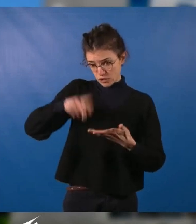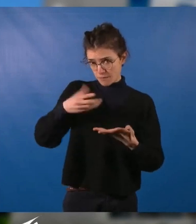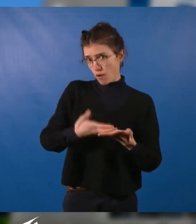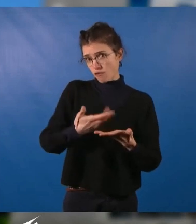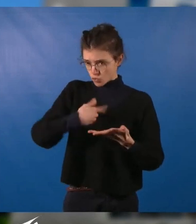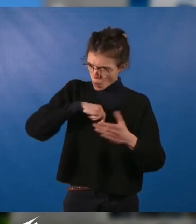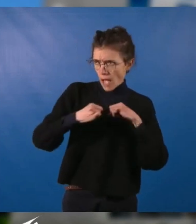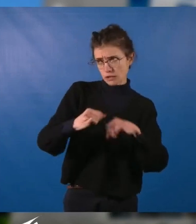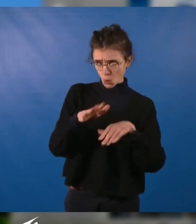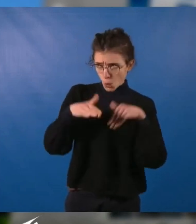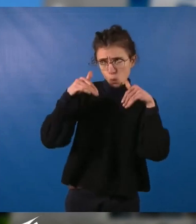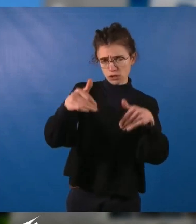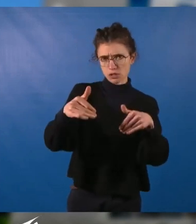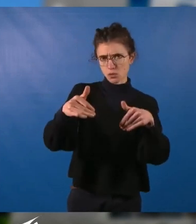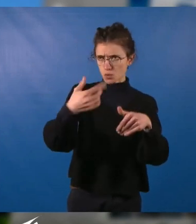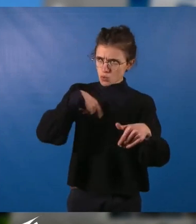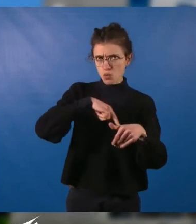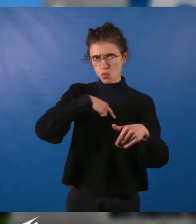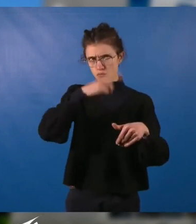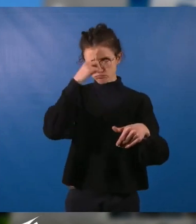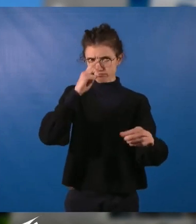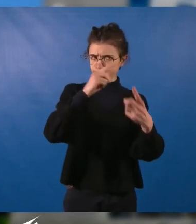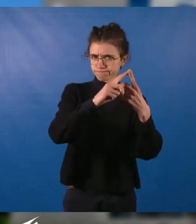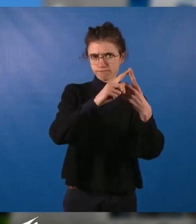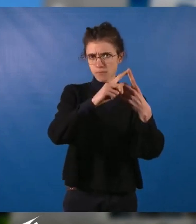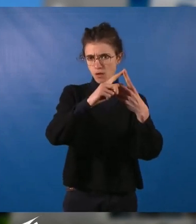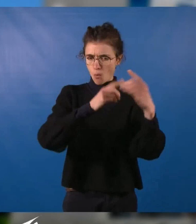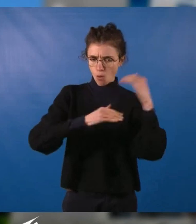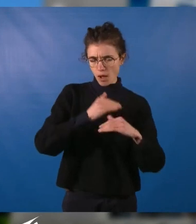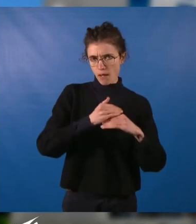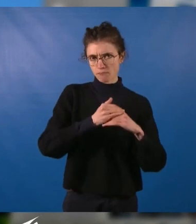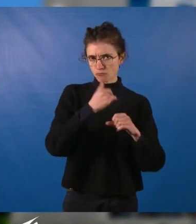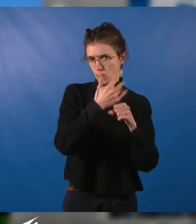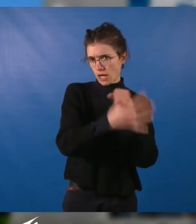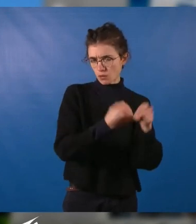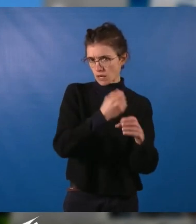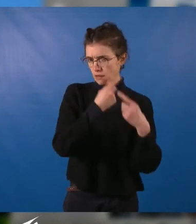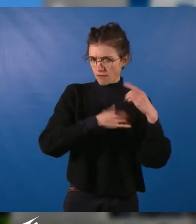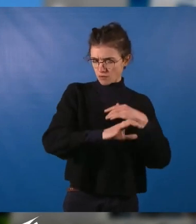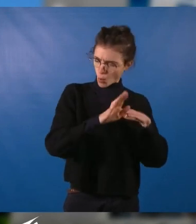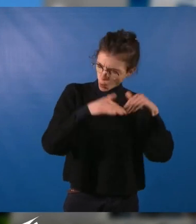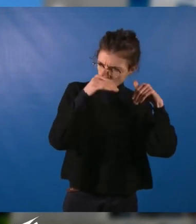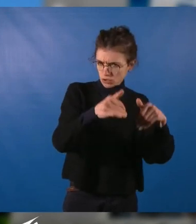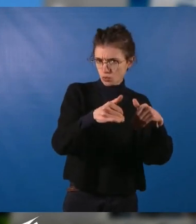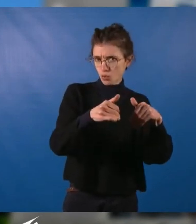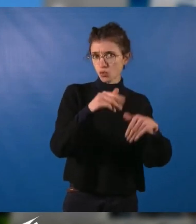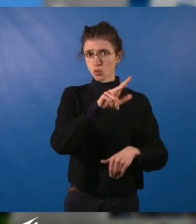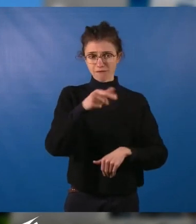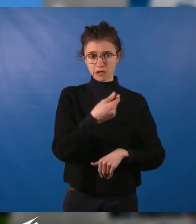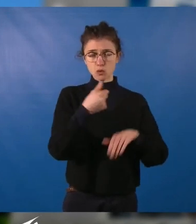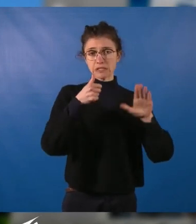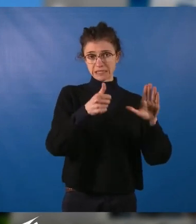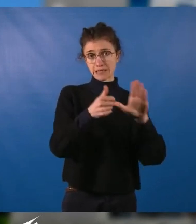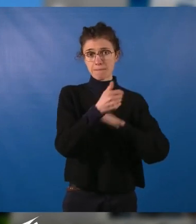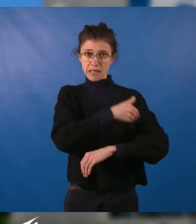relâche, à mettre en œuvre notre programmation pluriannuelle d'investissement, à consacrer 3,6 milliards d'euros sur le mandat,